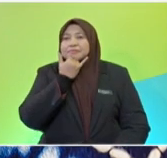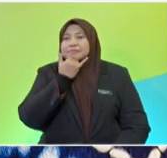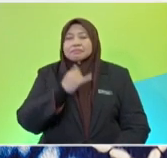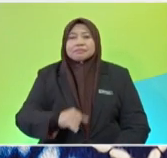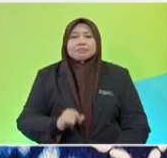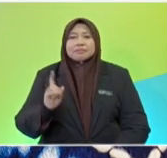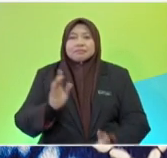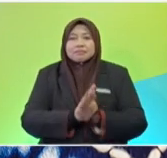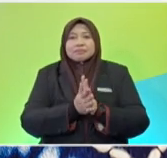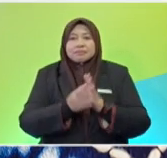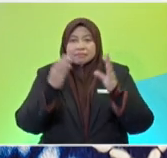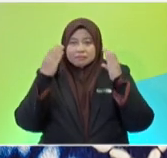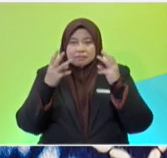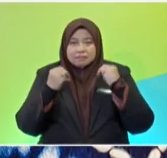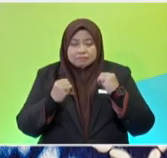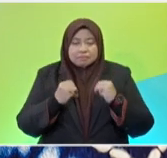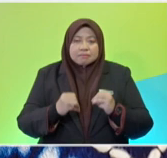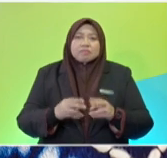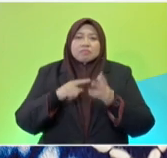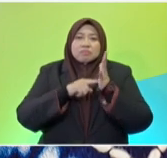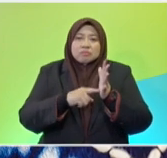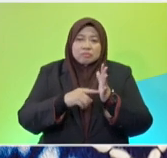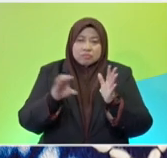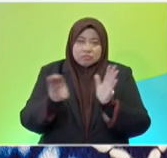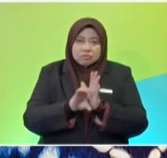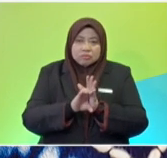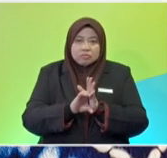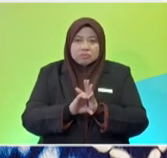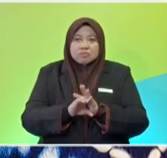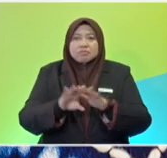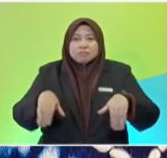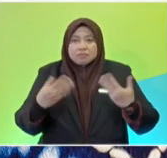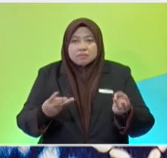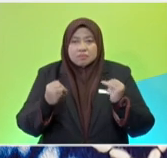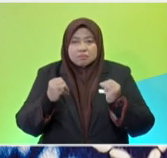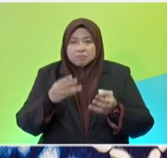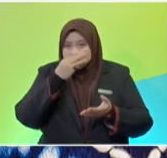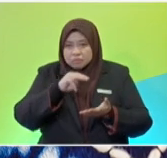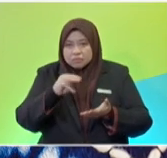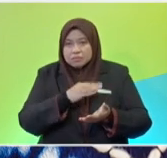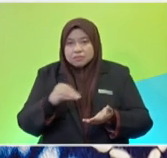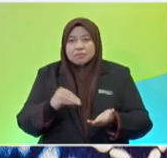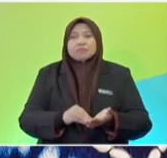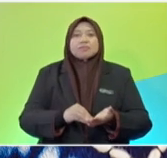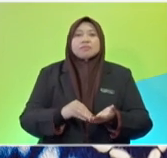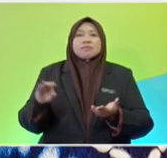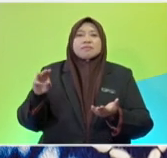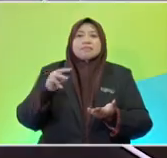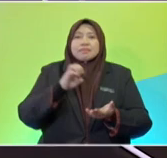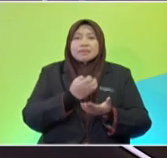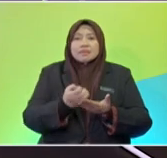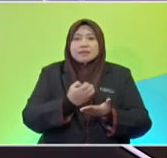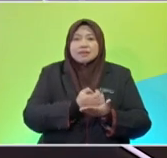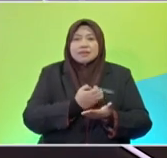salah jadi Ceko arena Tunjukkan kita mengedit dan memulihkan ejaannya salah murid-murid